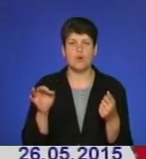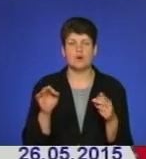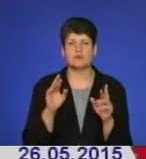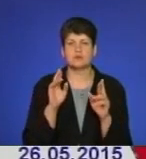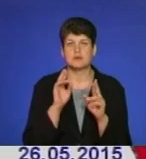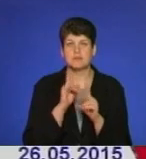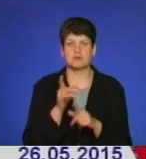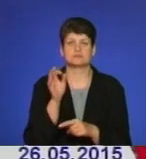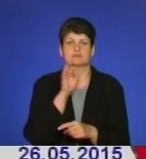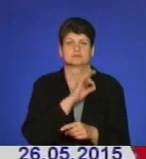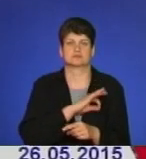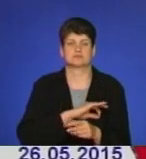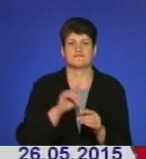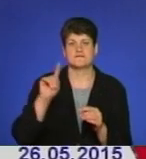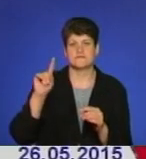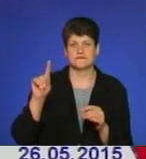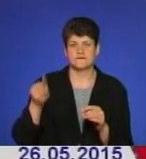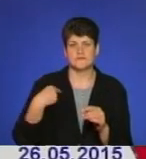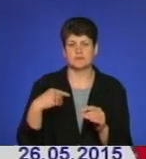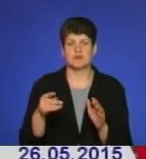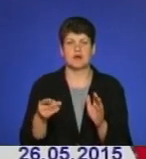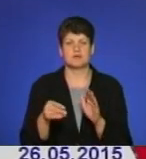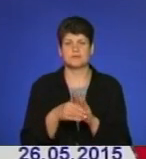неправомірну вигоду, вимагання неправомірної вигоди